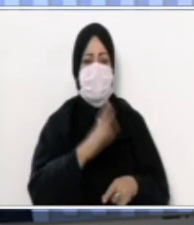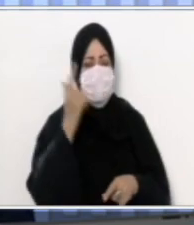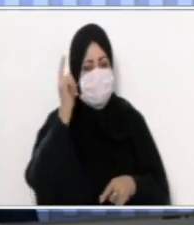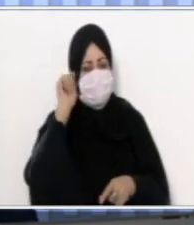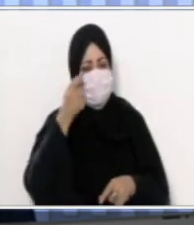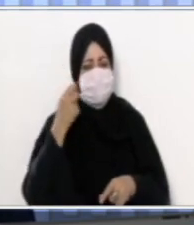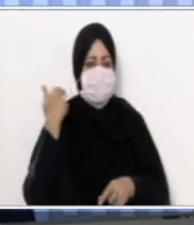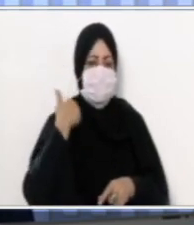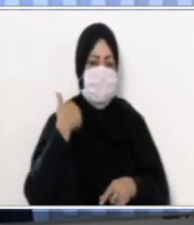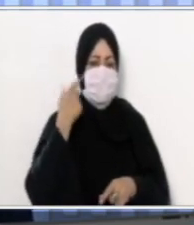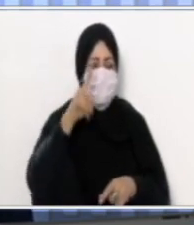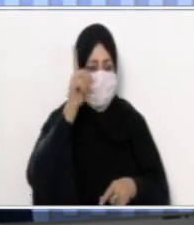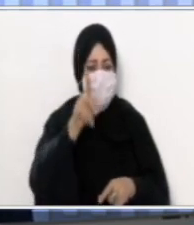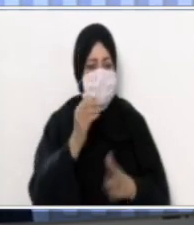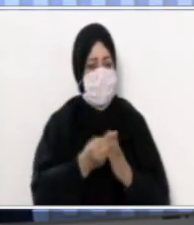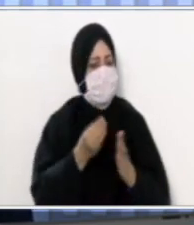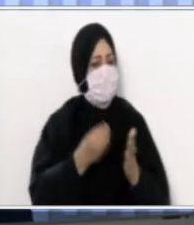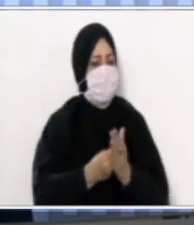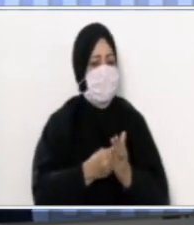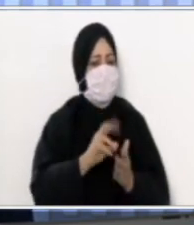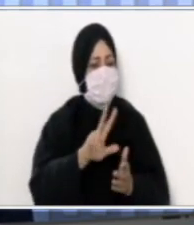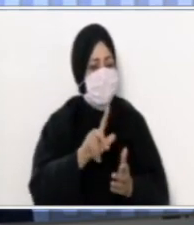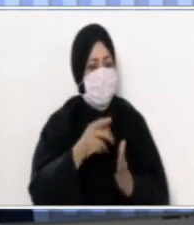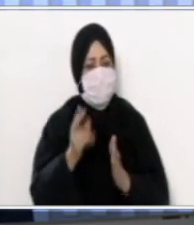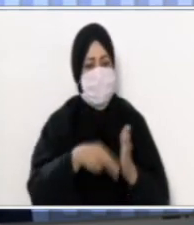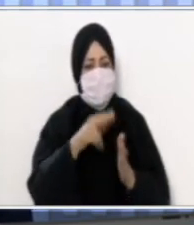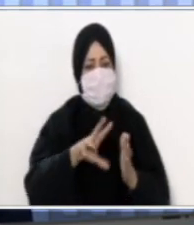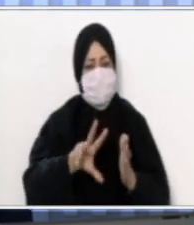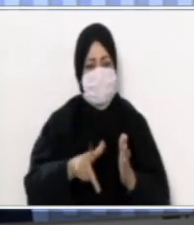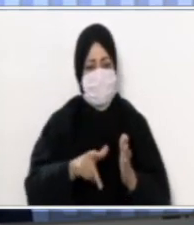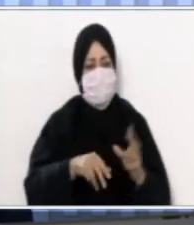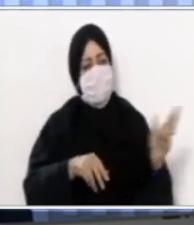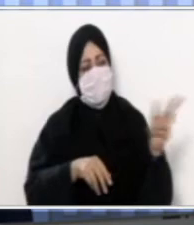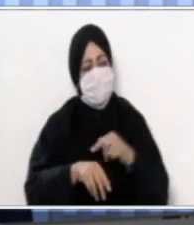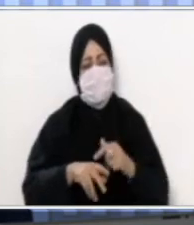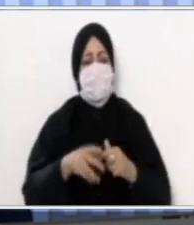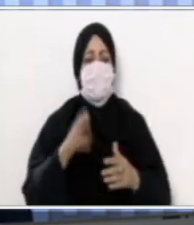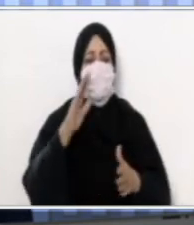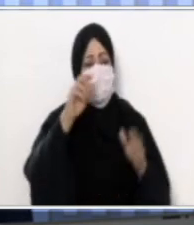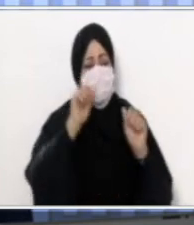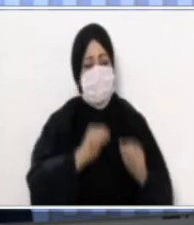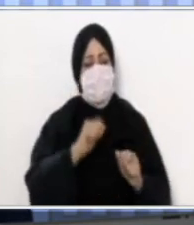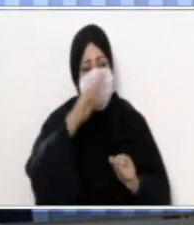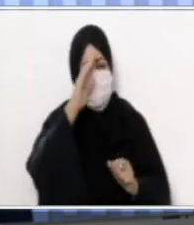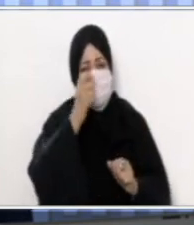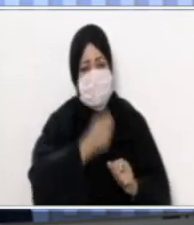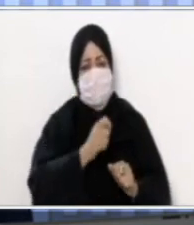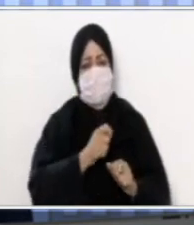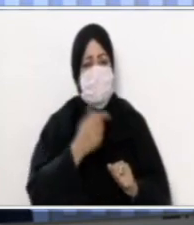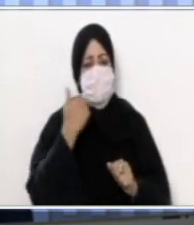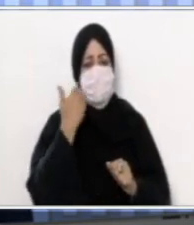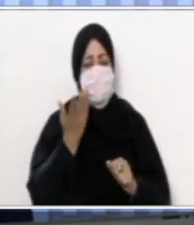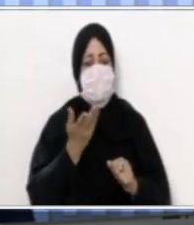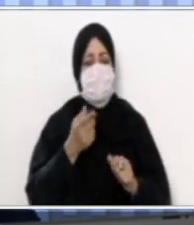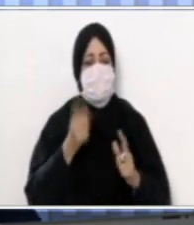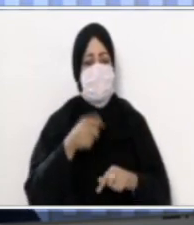غير المخالف يقول السلام عليكم ويمشي، أما هكي لا يجوز أن يأخذ أشياء، وعليه أن